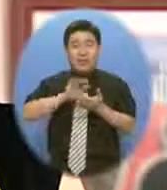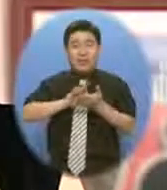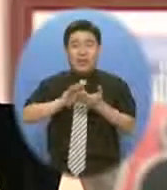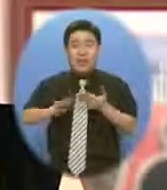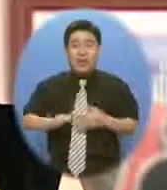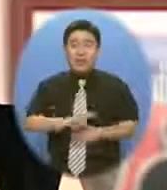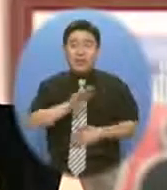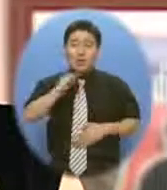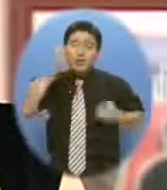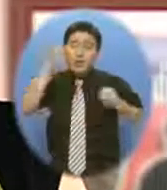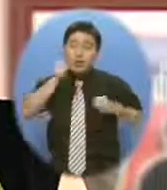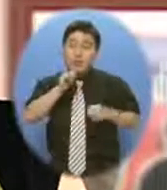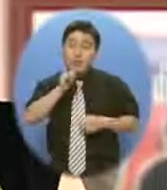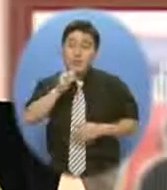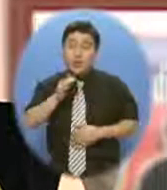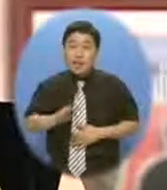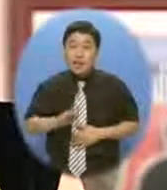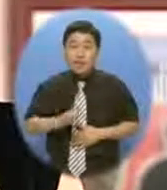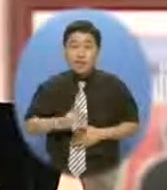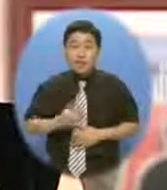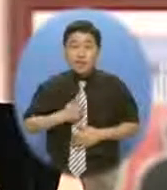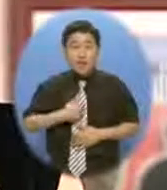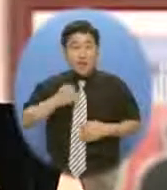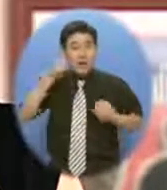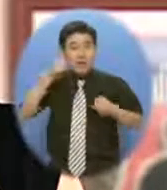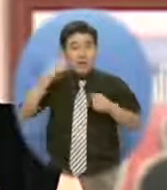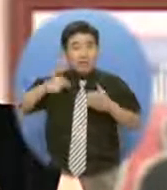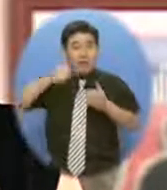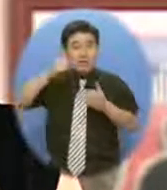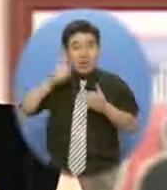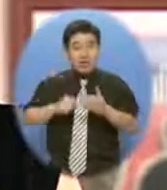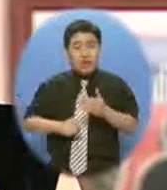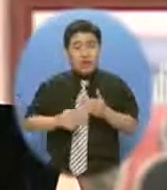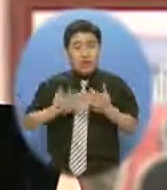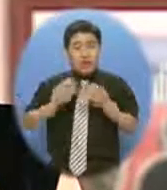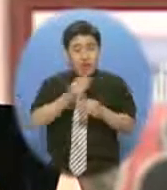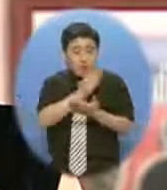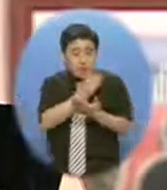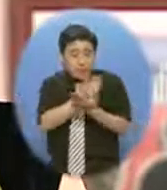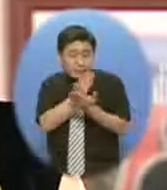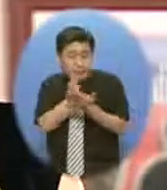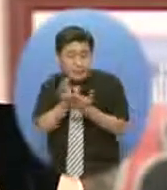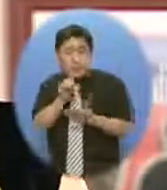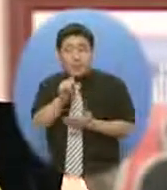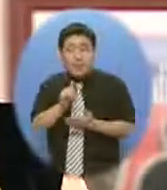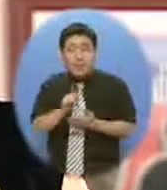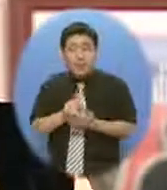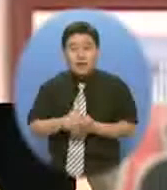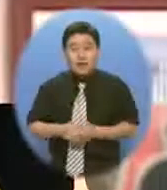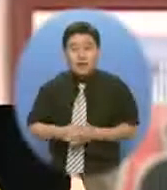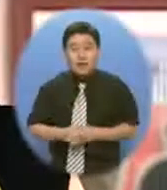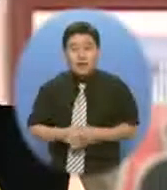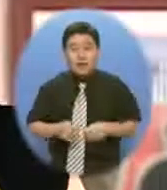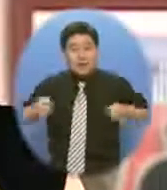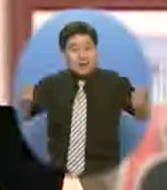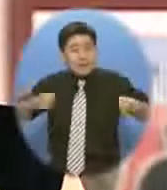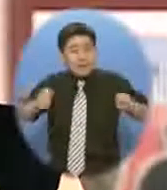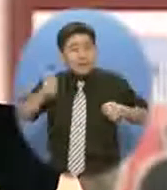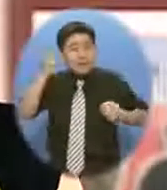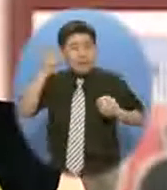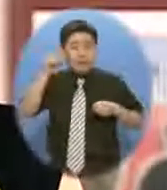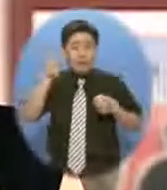춤을 추고 있는데요. 제가 추는 춤 중에서는 굉장히 많은 종류가 있어요. 장고를 친